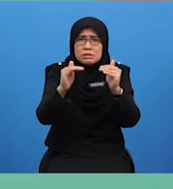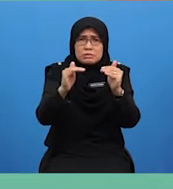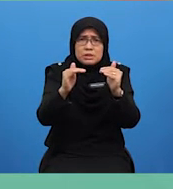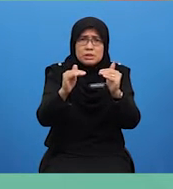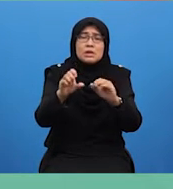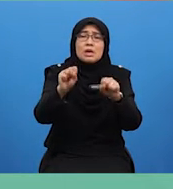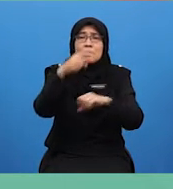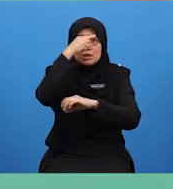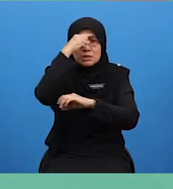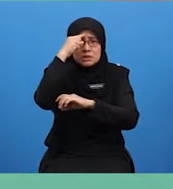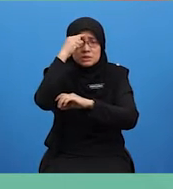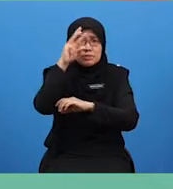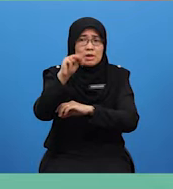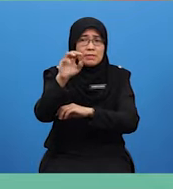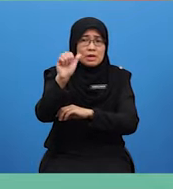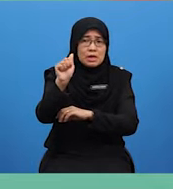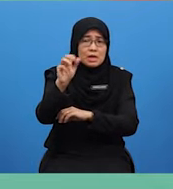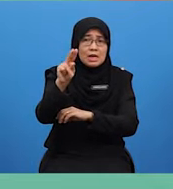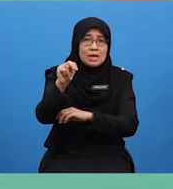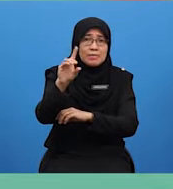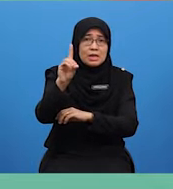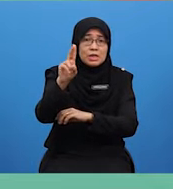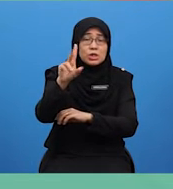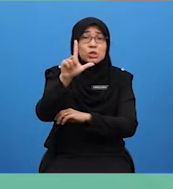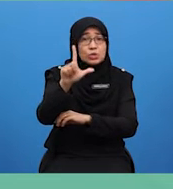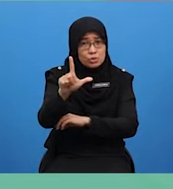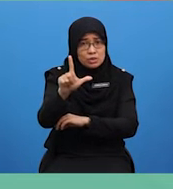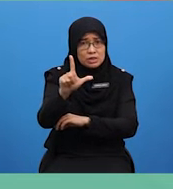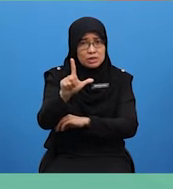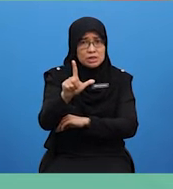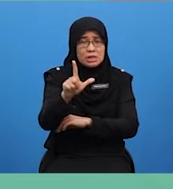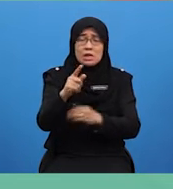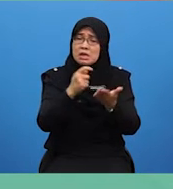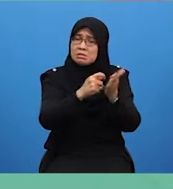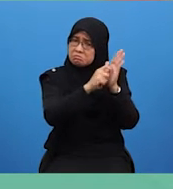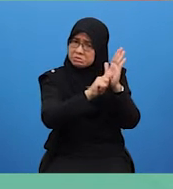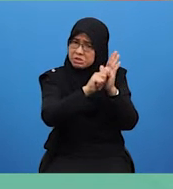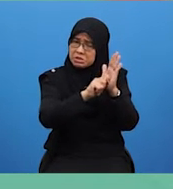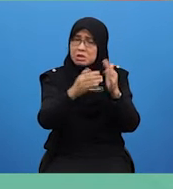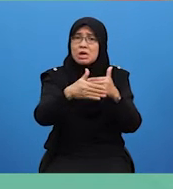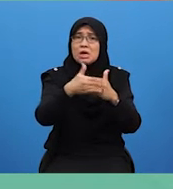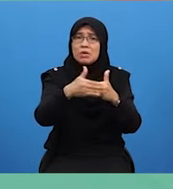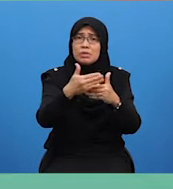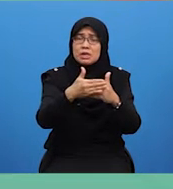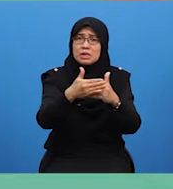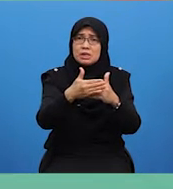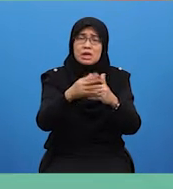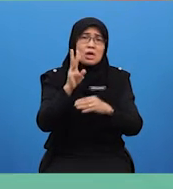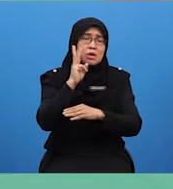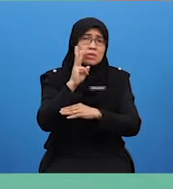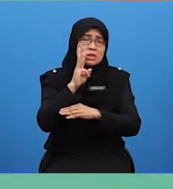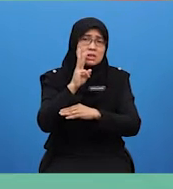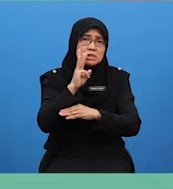ia menyebabkan kemandulan. Kita haid yang tidak stabil merupakan tanda awal seseorang wanita